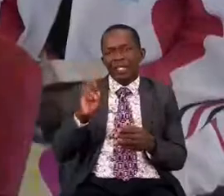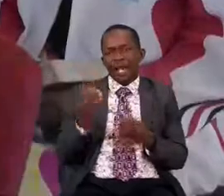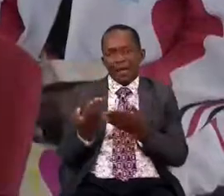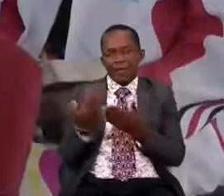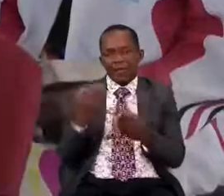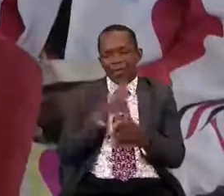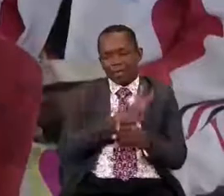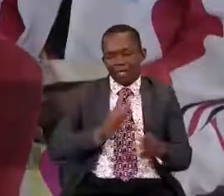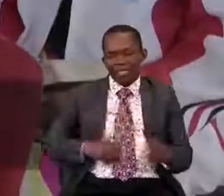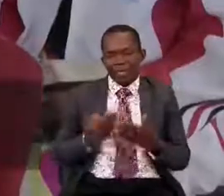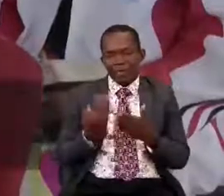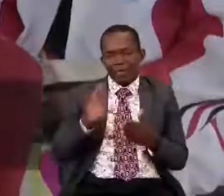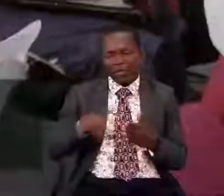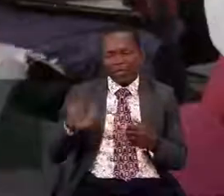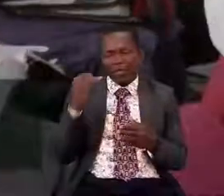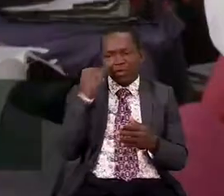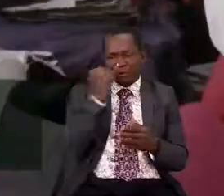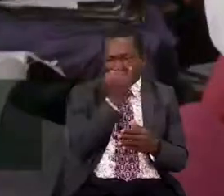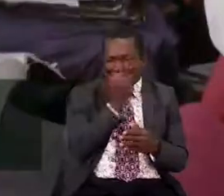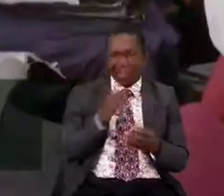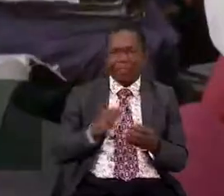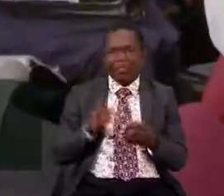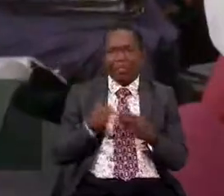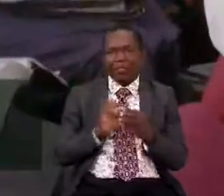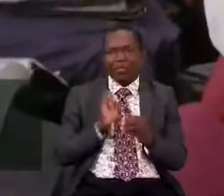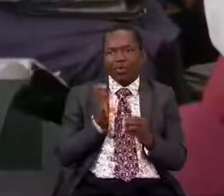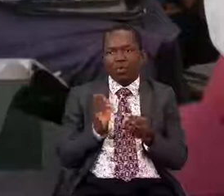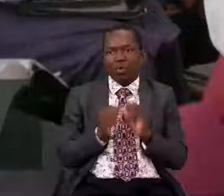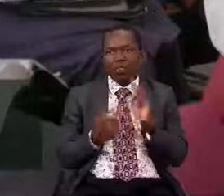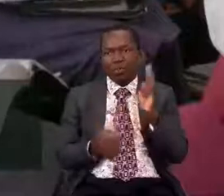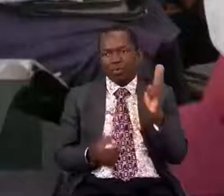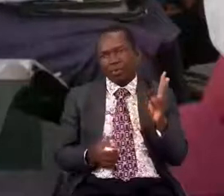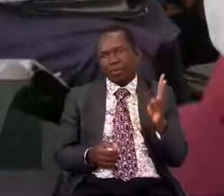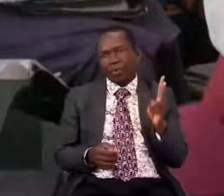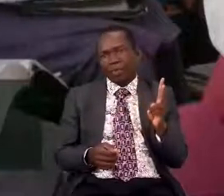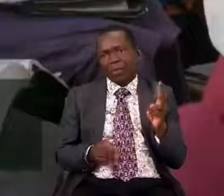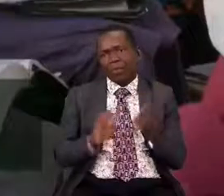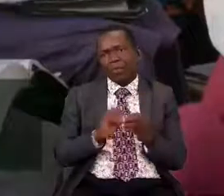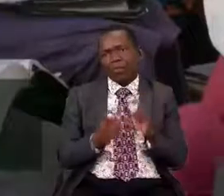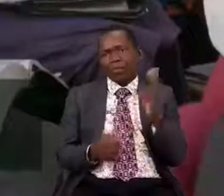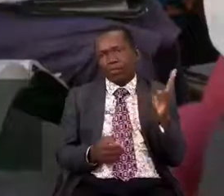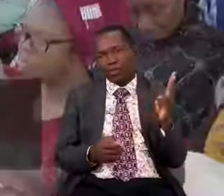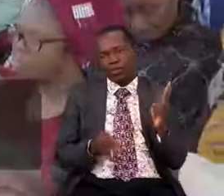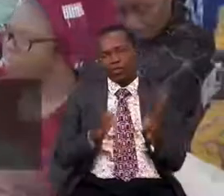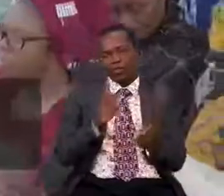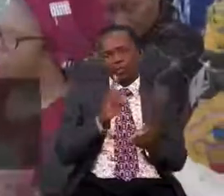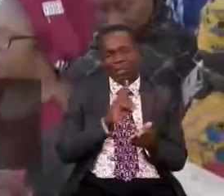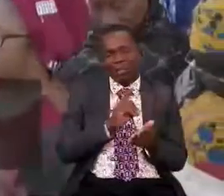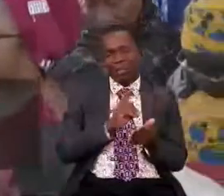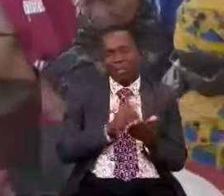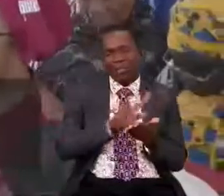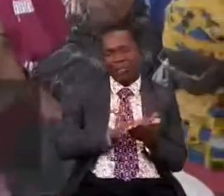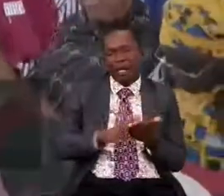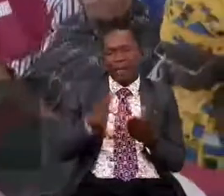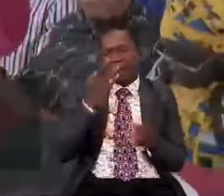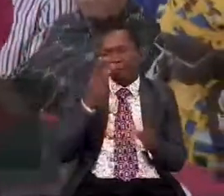promesse divine de la part du Dieu omnipotent. La promesse divine de